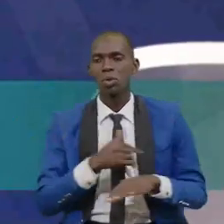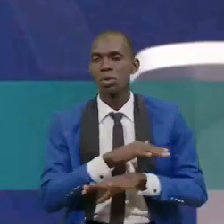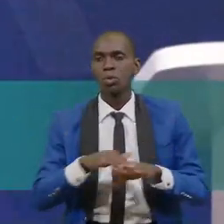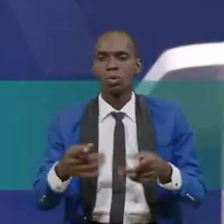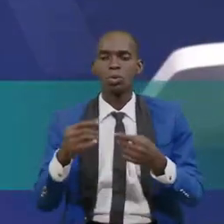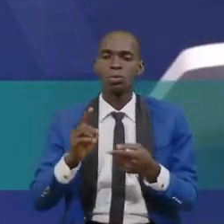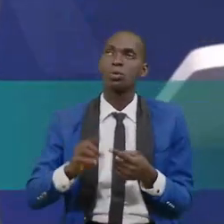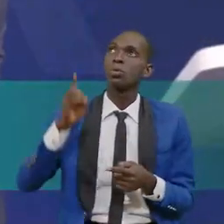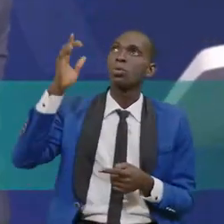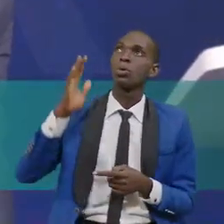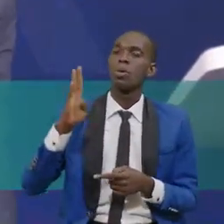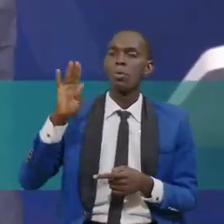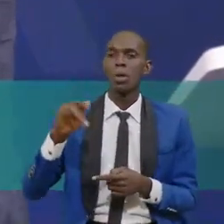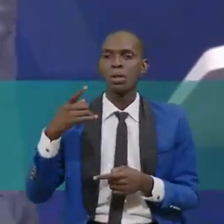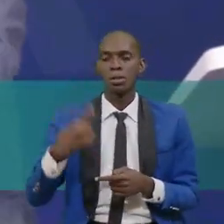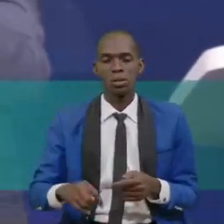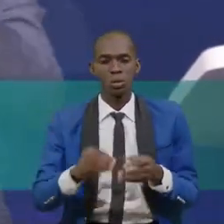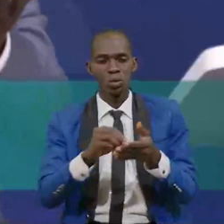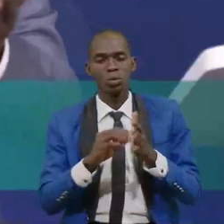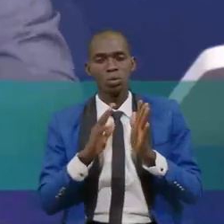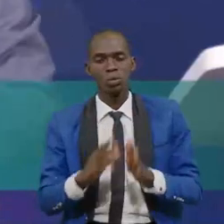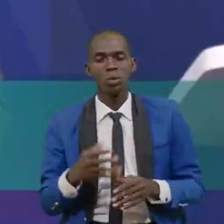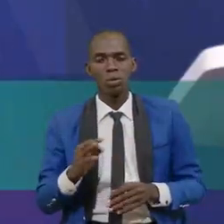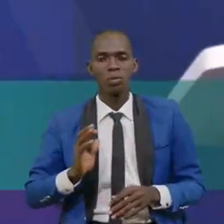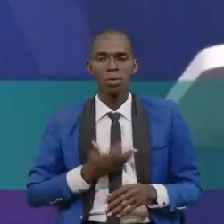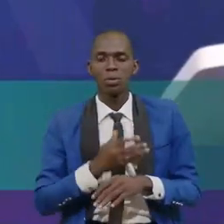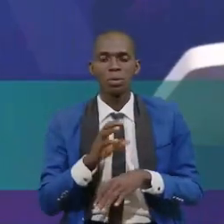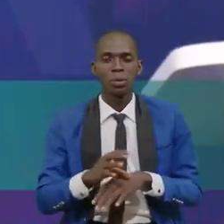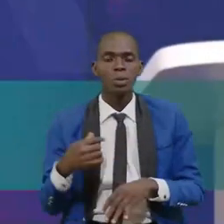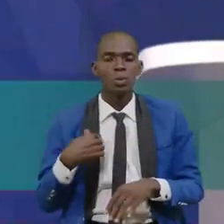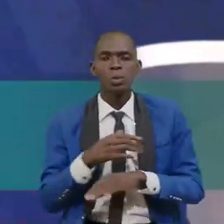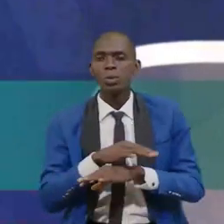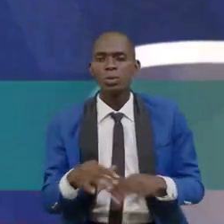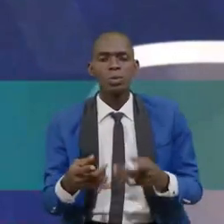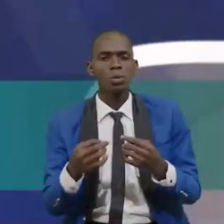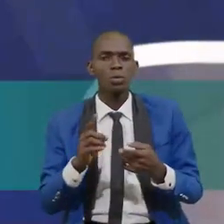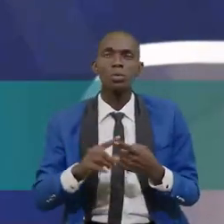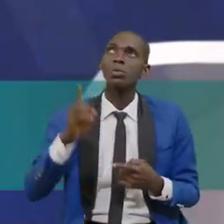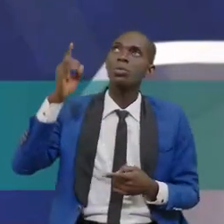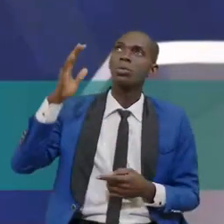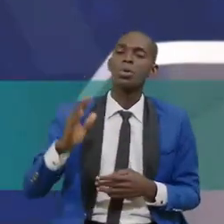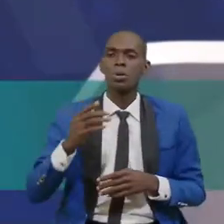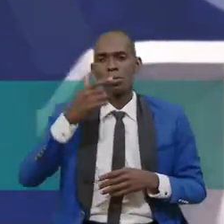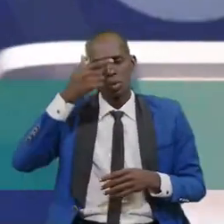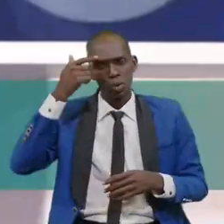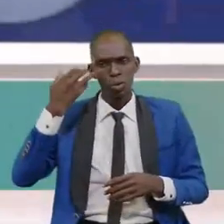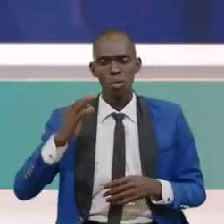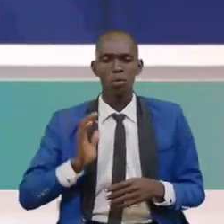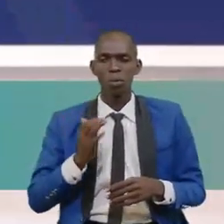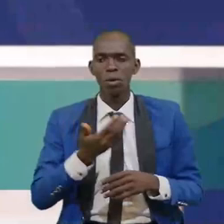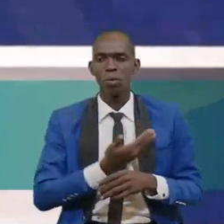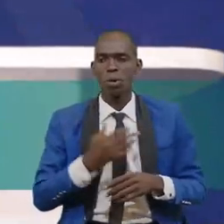Nous ne venons pas à Dieu par le fondateur de notre dénomination. Nous ne venons pas à Dieu sur la base de notre